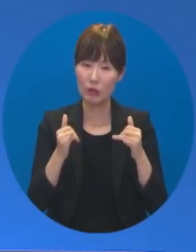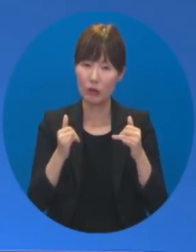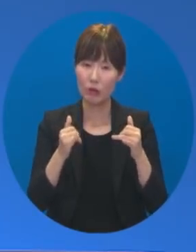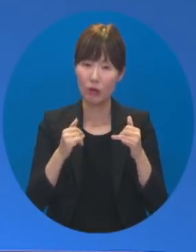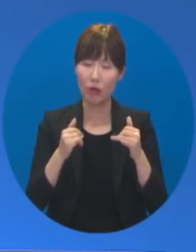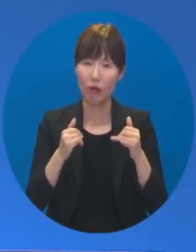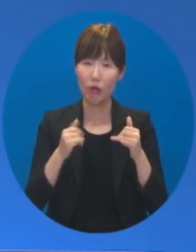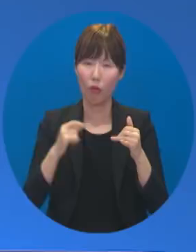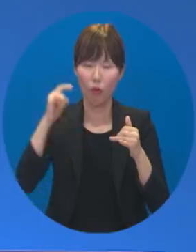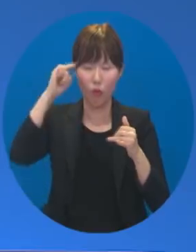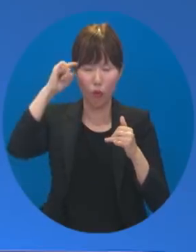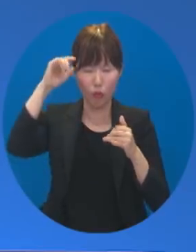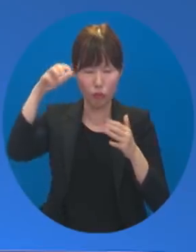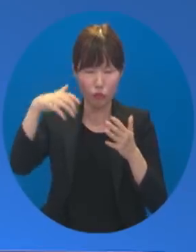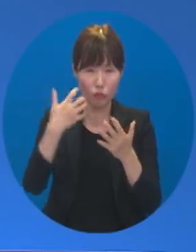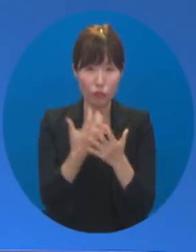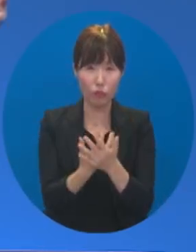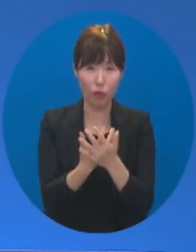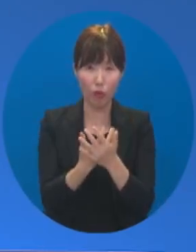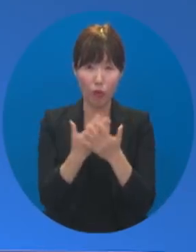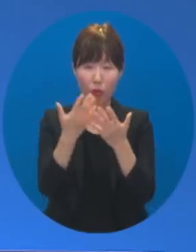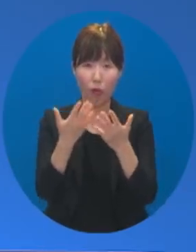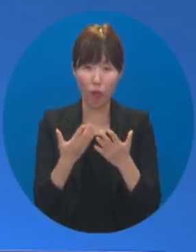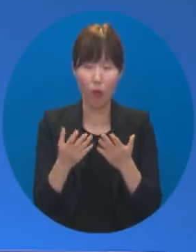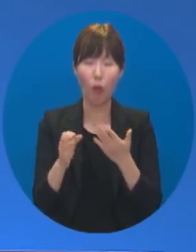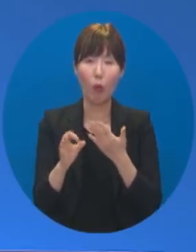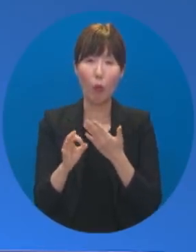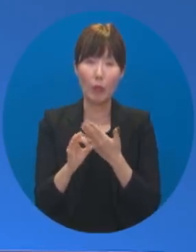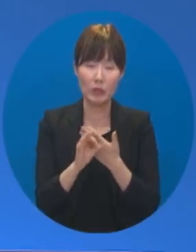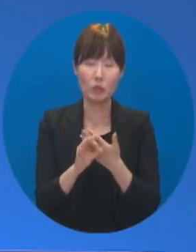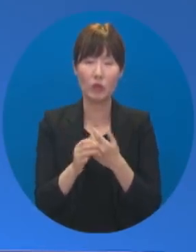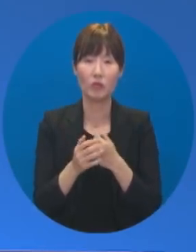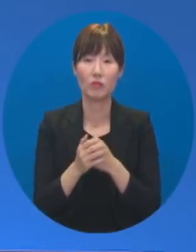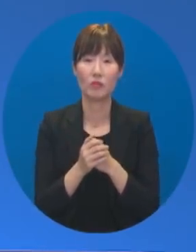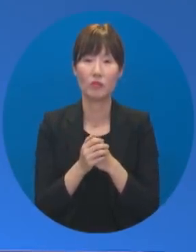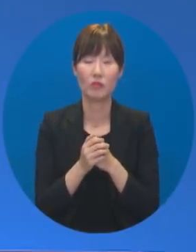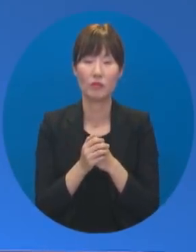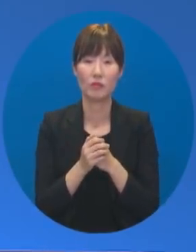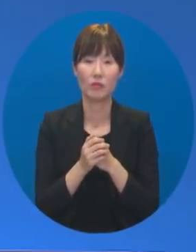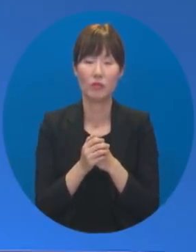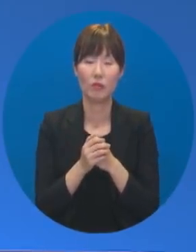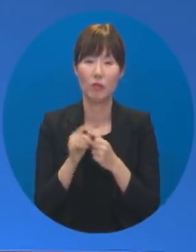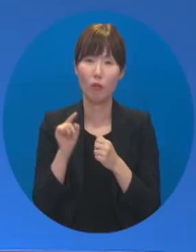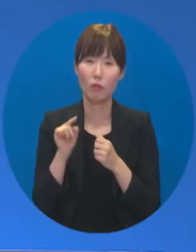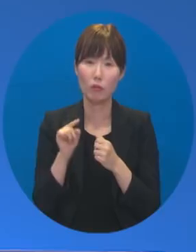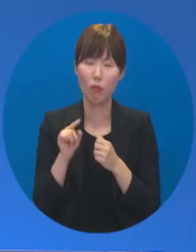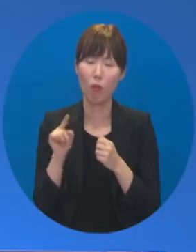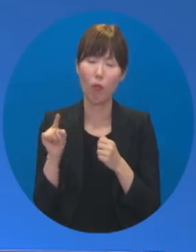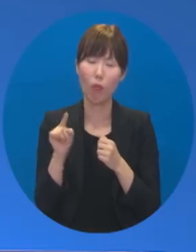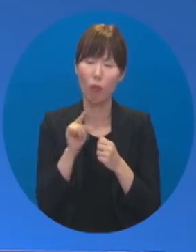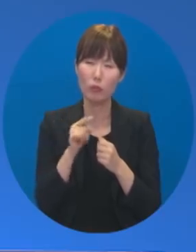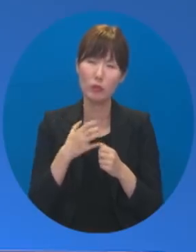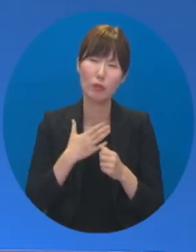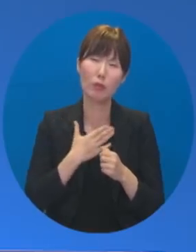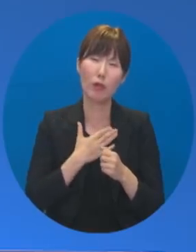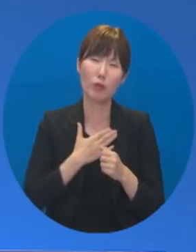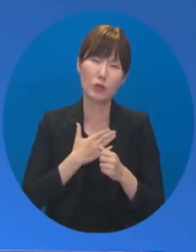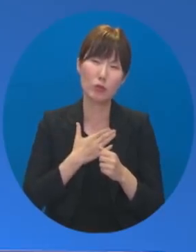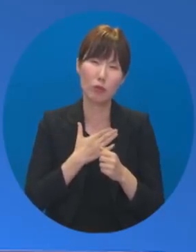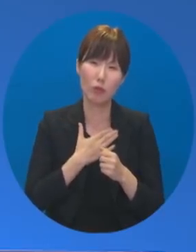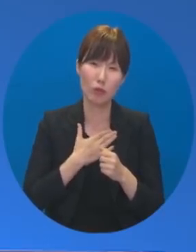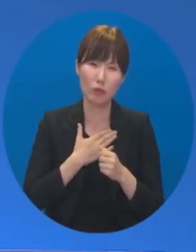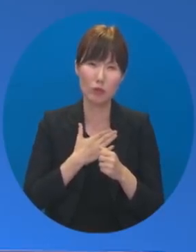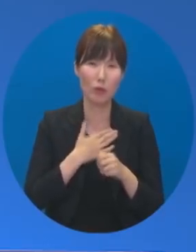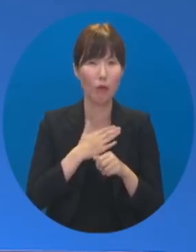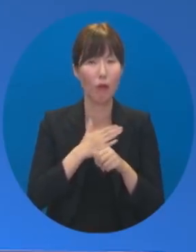그런 충격이나 공포를 경험하게 되면은 그것이 어떤 감정인지를 잘